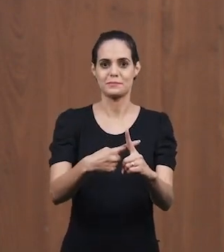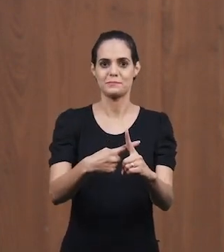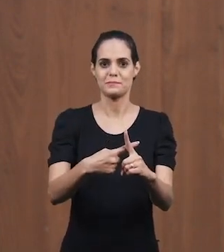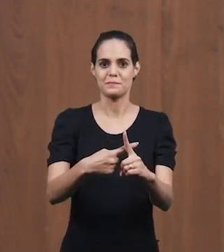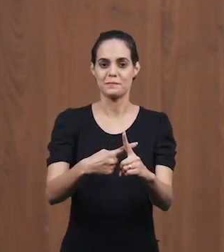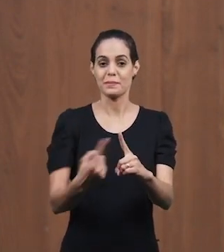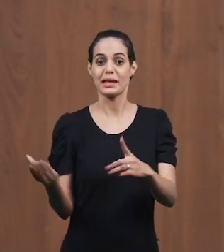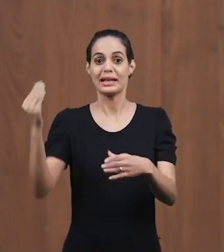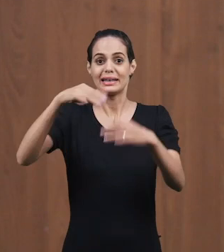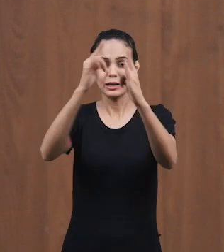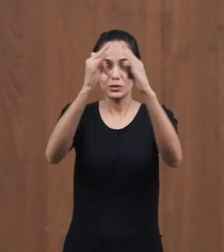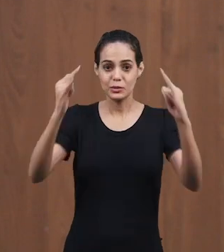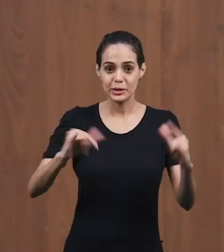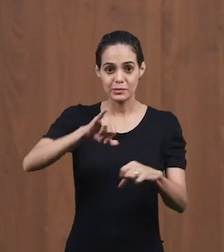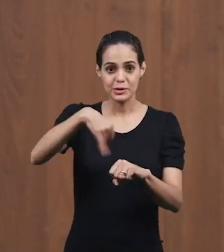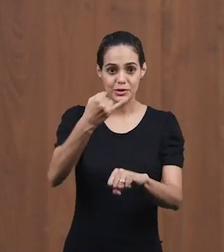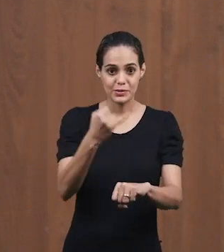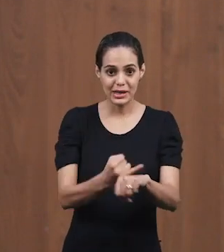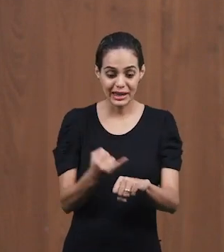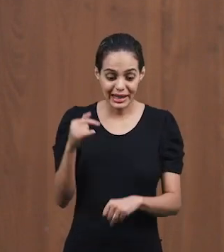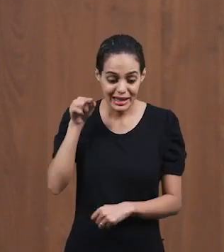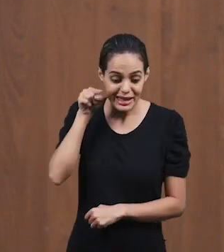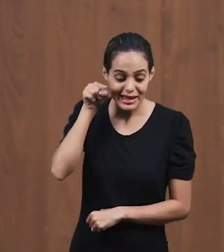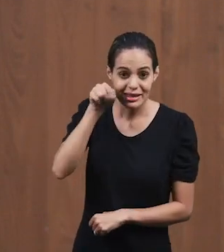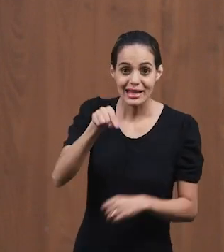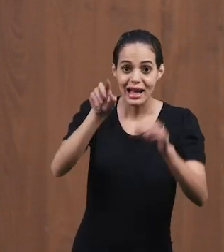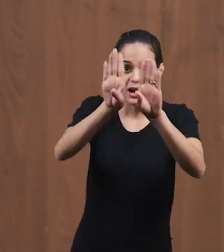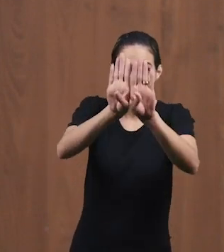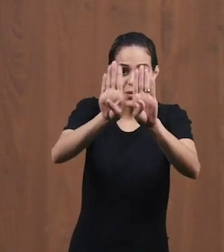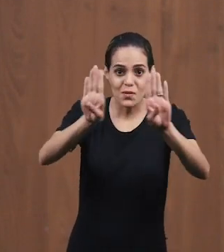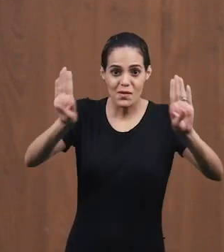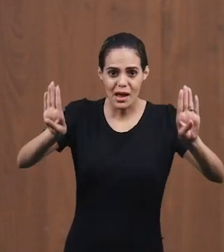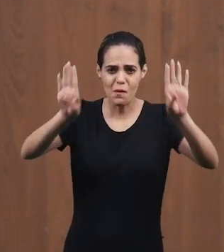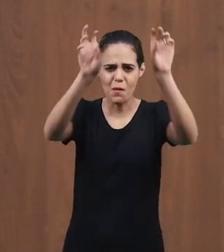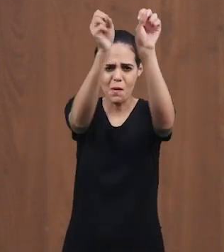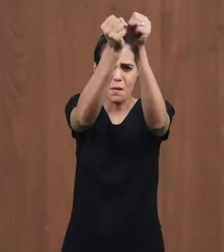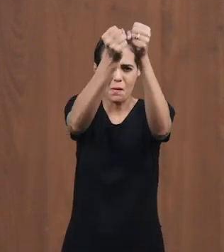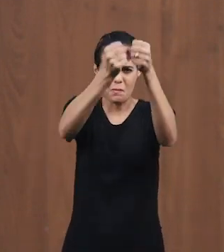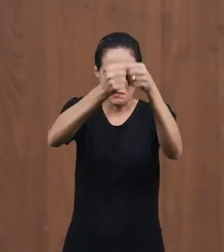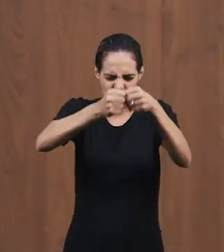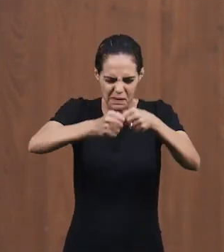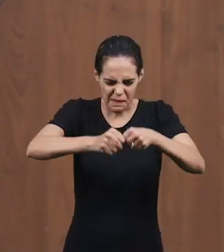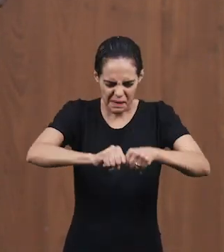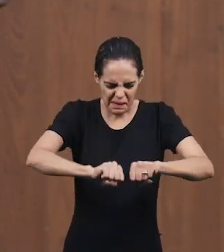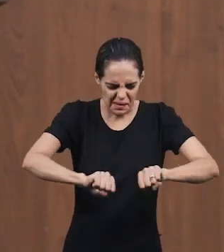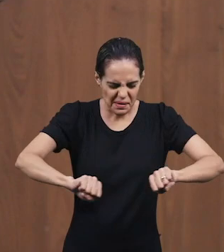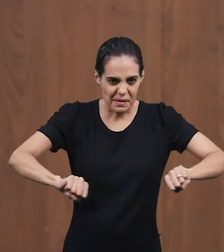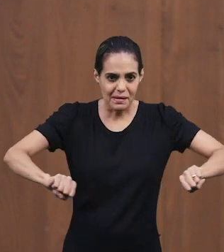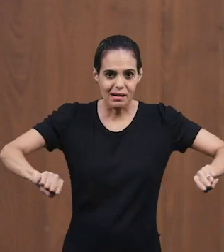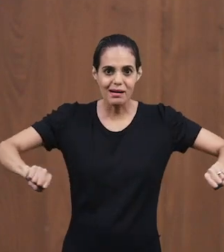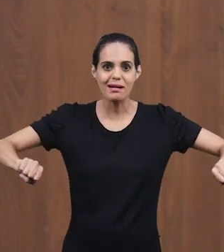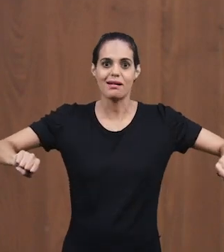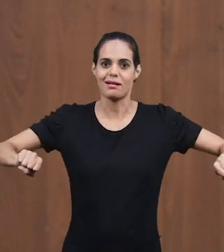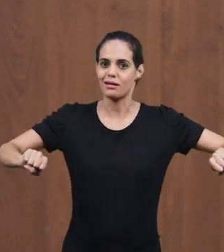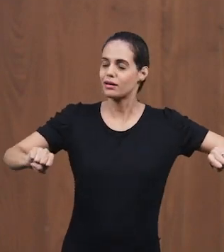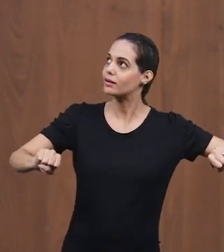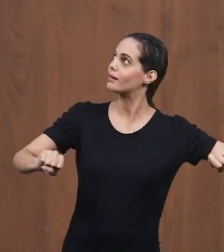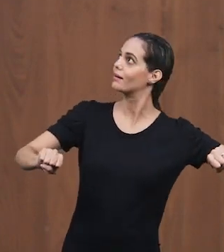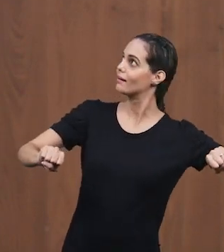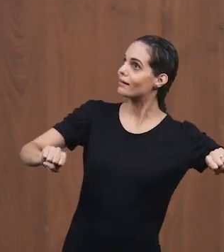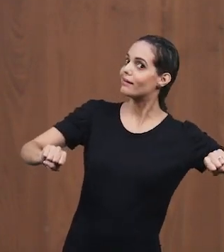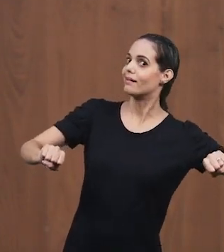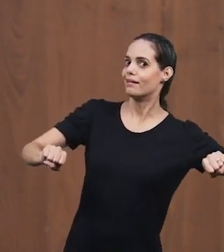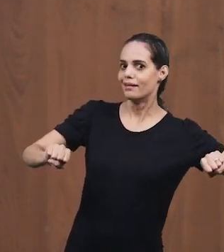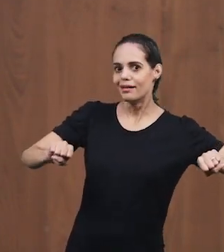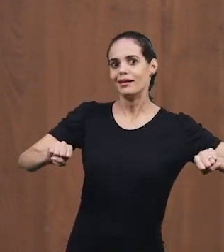nous, à l'intérieur du temple de Jérusalem, le voile de la séparation, il s'est déchiré du haut